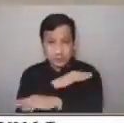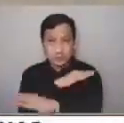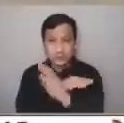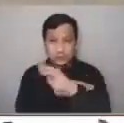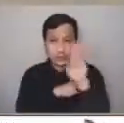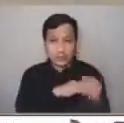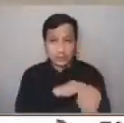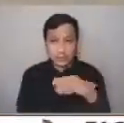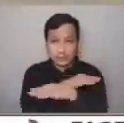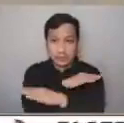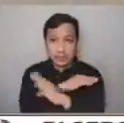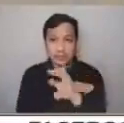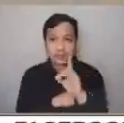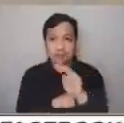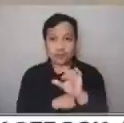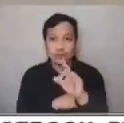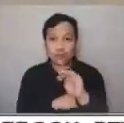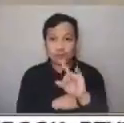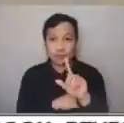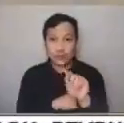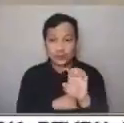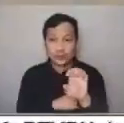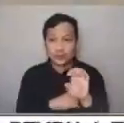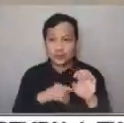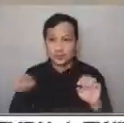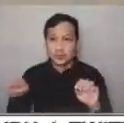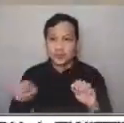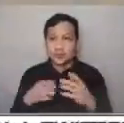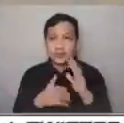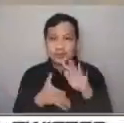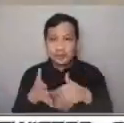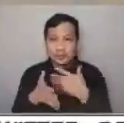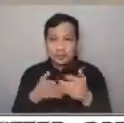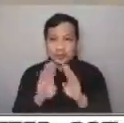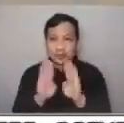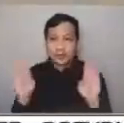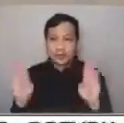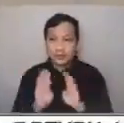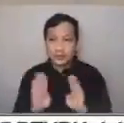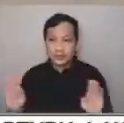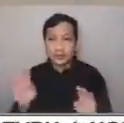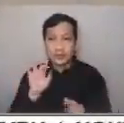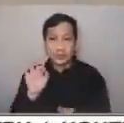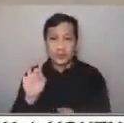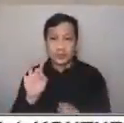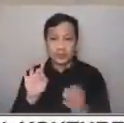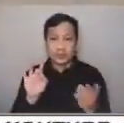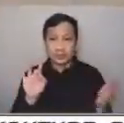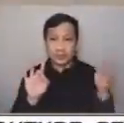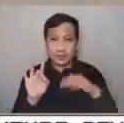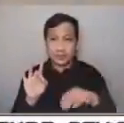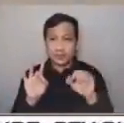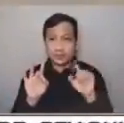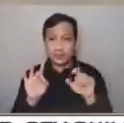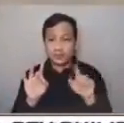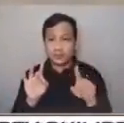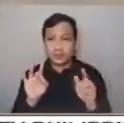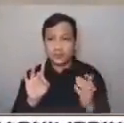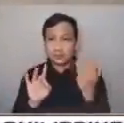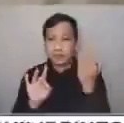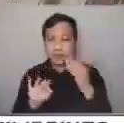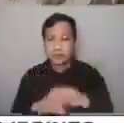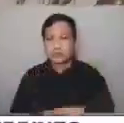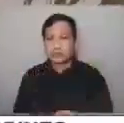social distancing. Hindi rin papayagan ng mga bisita na magdala ng pagkain at tubig, maging ang pagpasok ng mga alagang